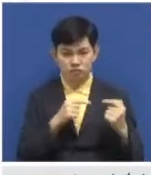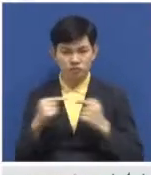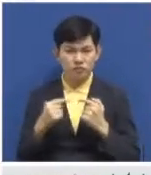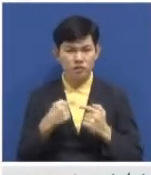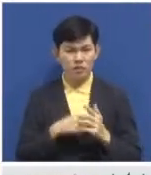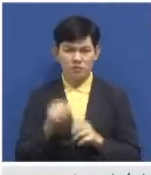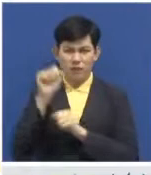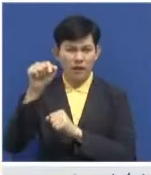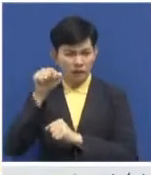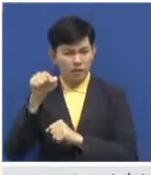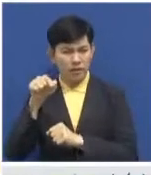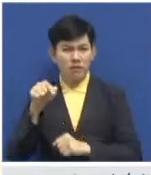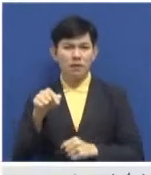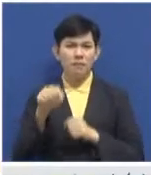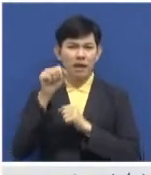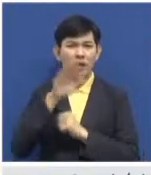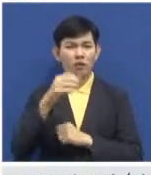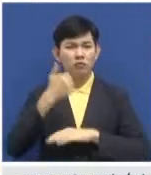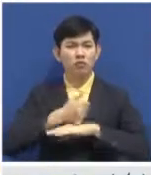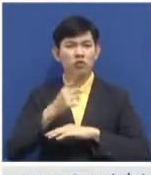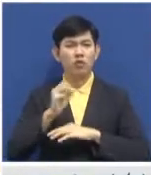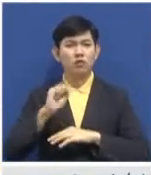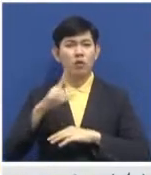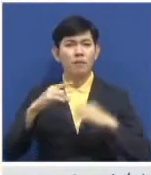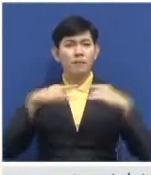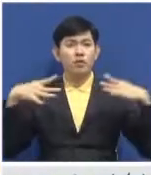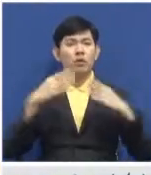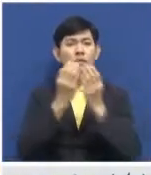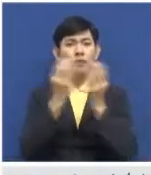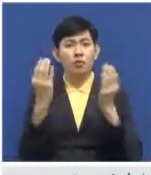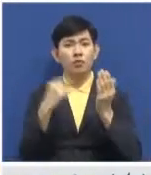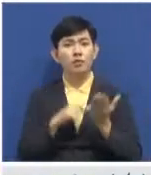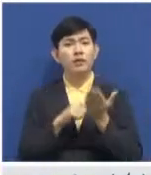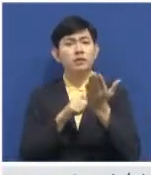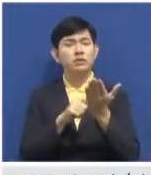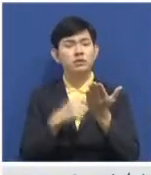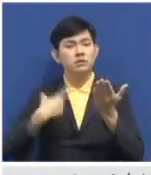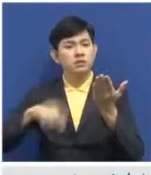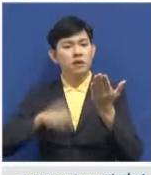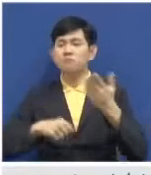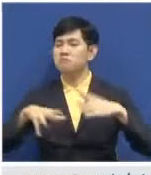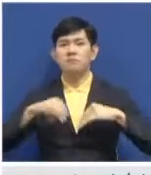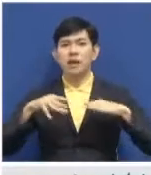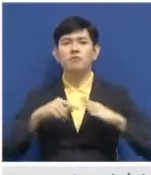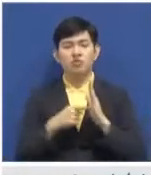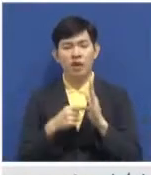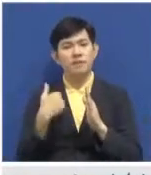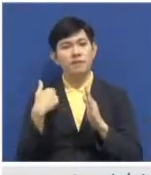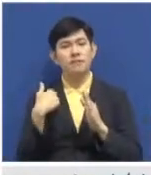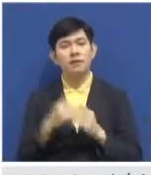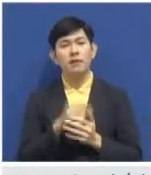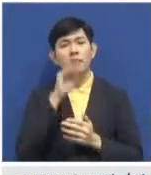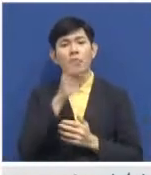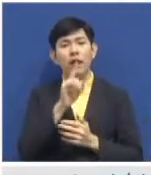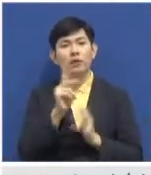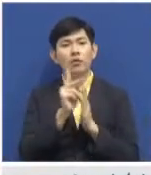าศฉบับนี้หัวประกาศคำสั่งที่หัวหน้าคสช.เคยออกมาขัดกับรัฐธรรมนูญไปถึงศาลท่านก็จะไม่รับมีมาแล้วหลายคดีนะครับเพราะบอกว่